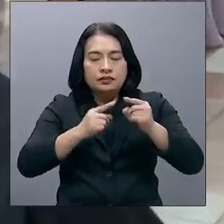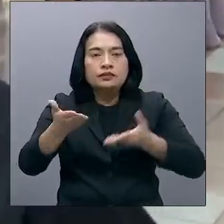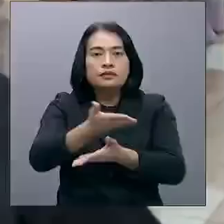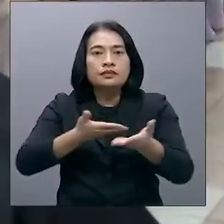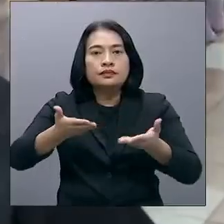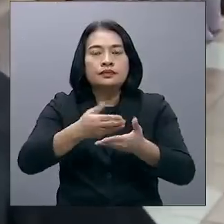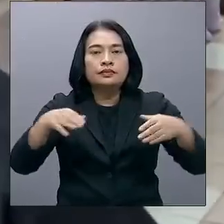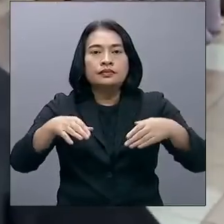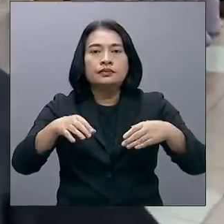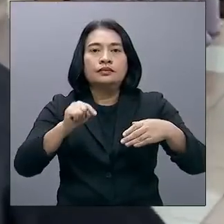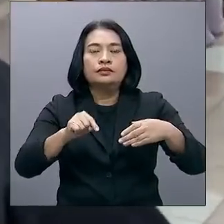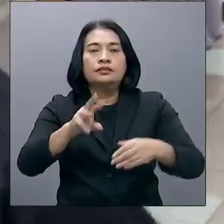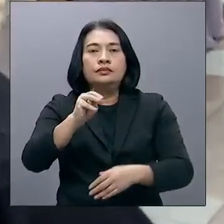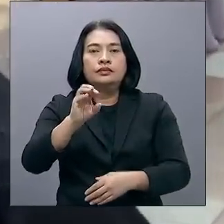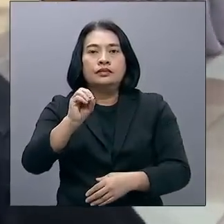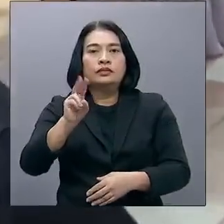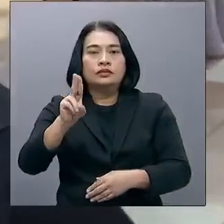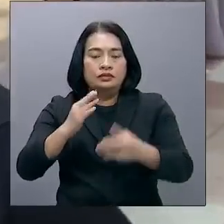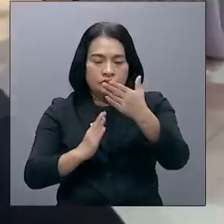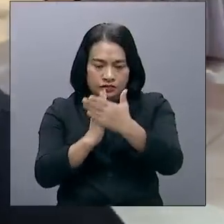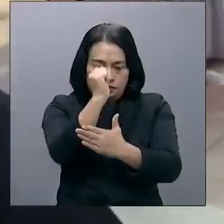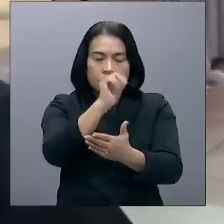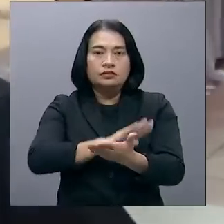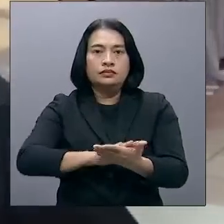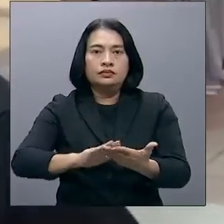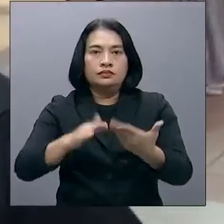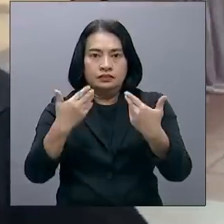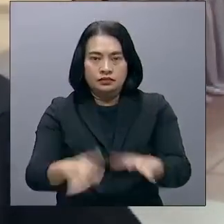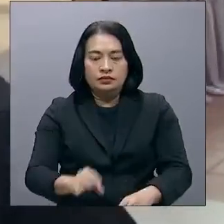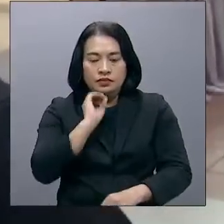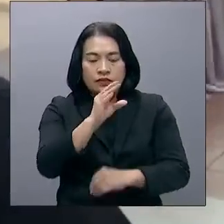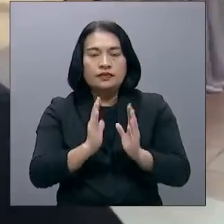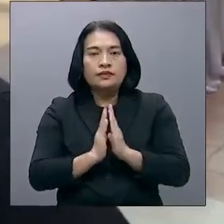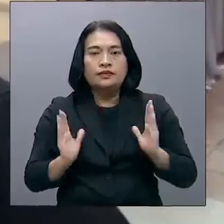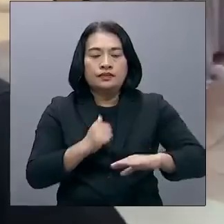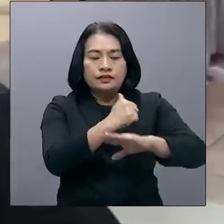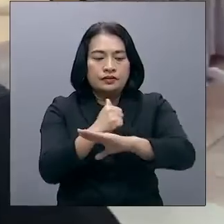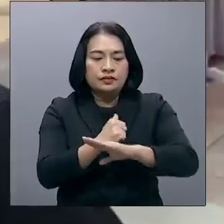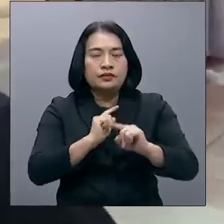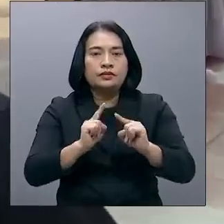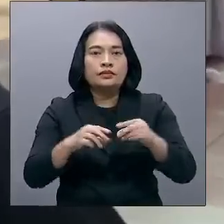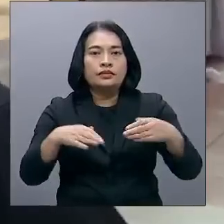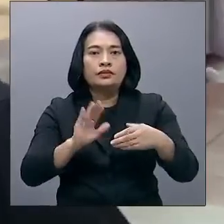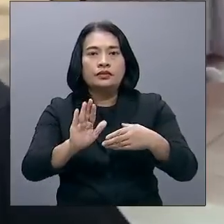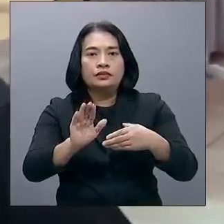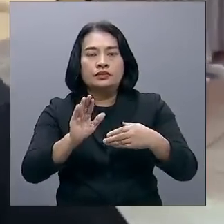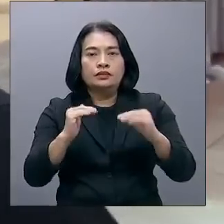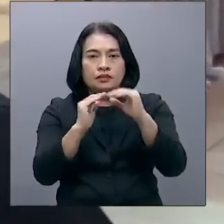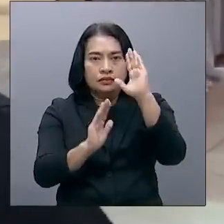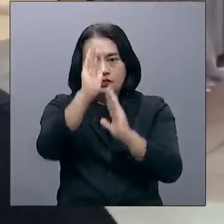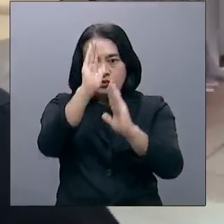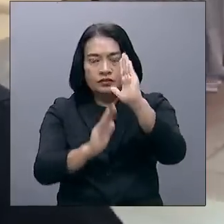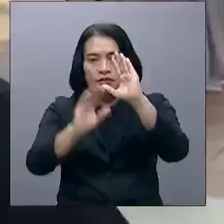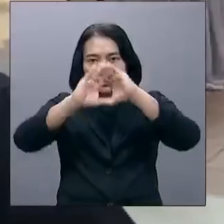เพื่อจัดทำ MOU ร่วมกันบรรลุผลไปได้ด้วยดีพร้อมทั้งกล่าวขอบคุณหัวหน้าพรรคทุกพรรคนะคะที่จัดตั้งรัฐบาลประชาธิปไตยร่วม